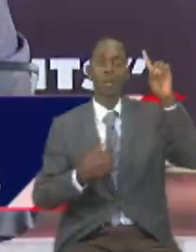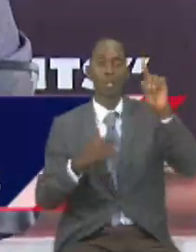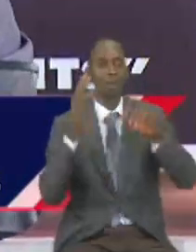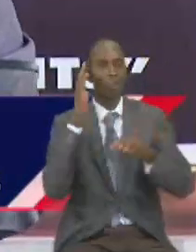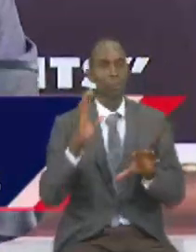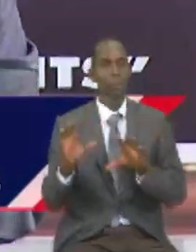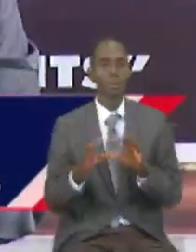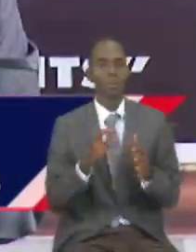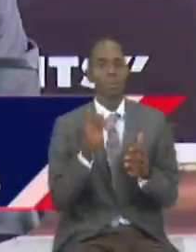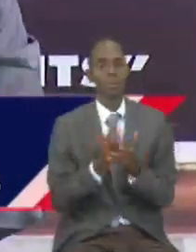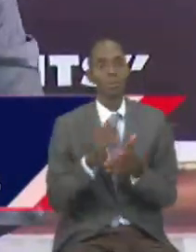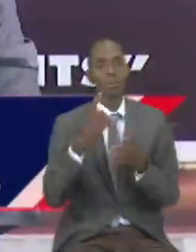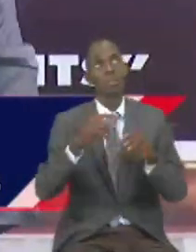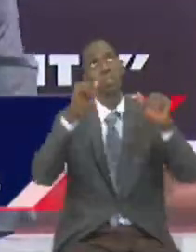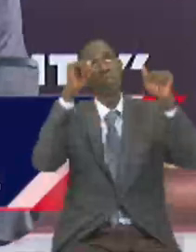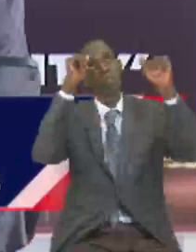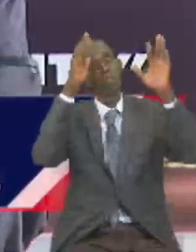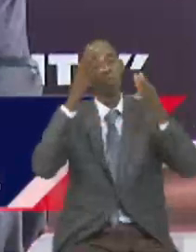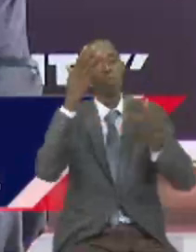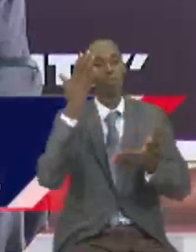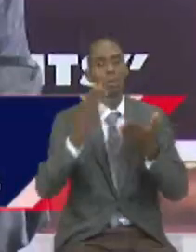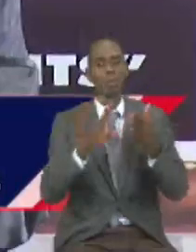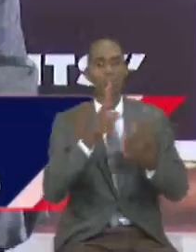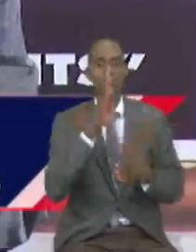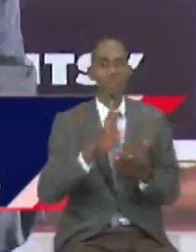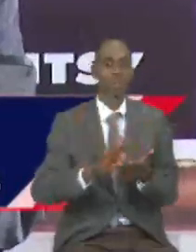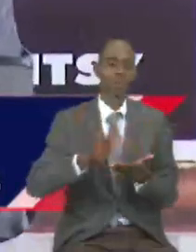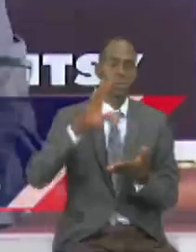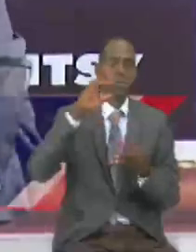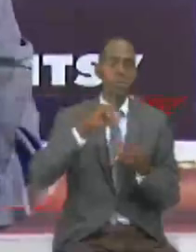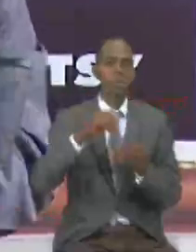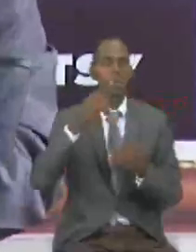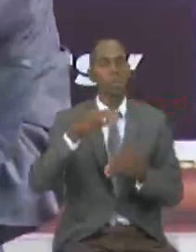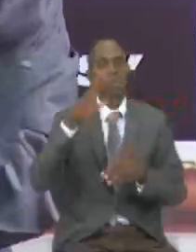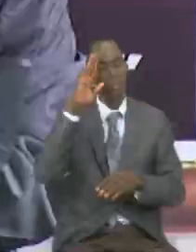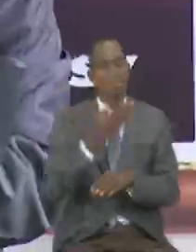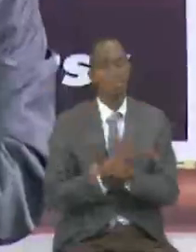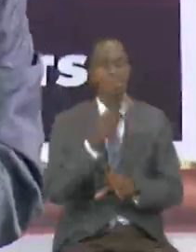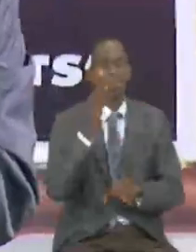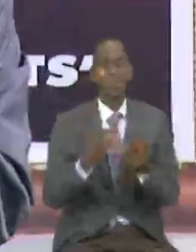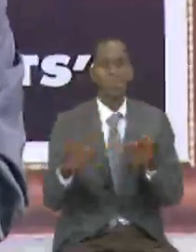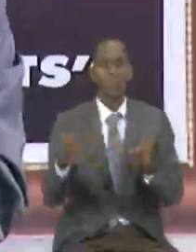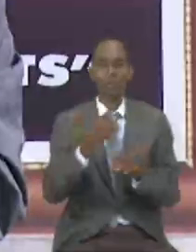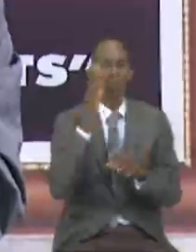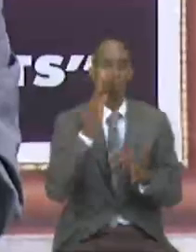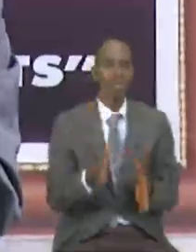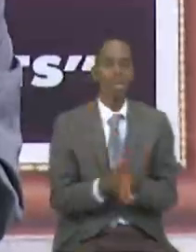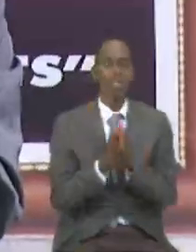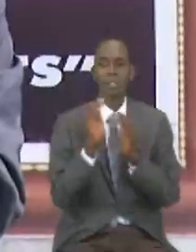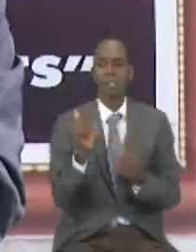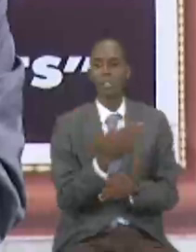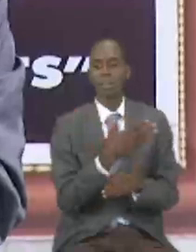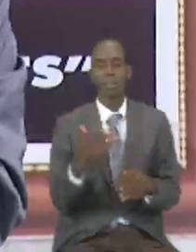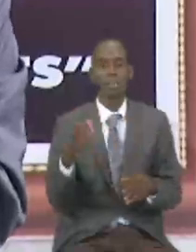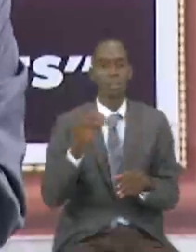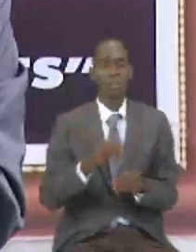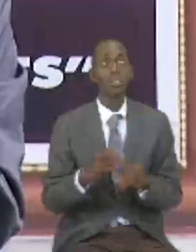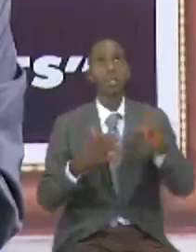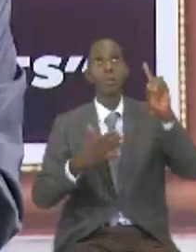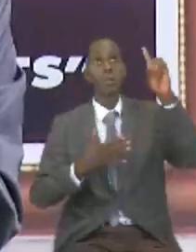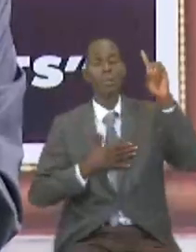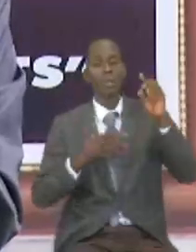ferai, afin que le Père soit glorifié dans le Fils. Si vous demandez quelque